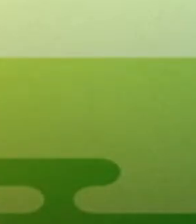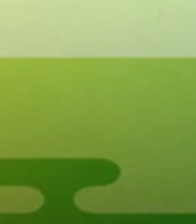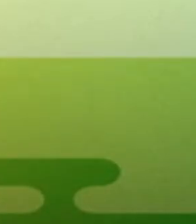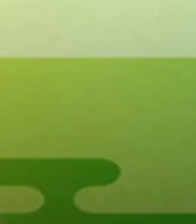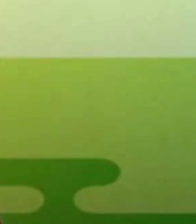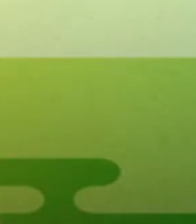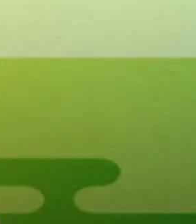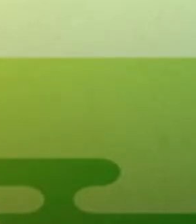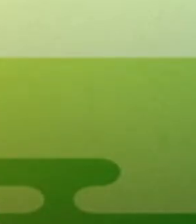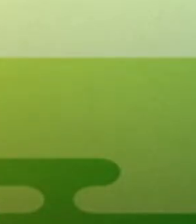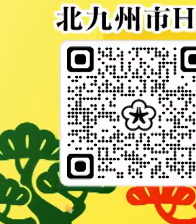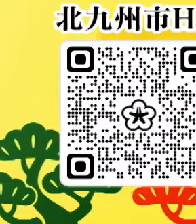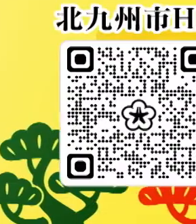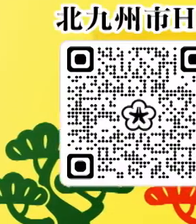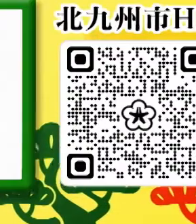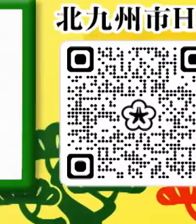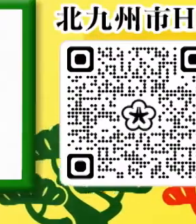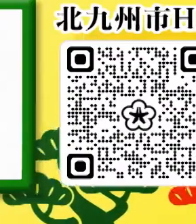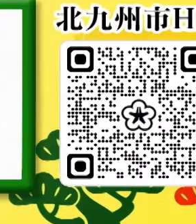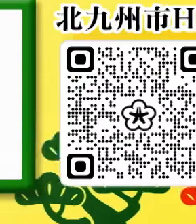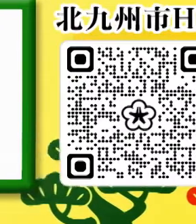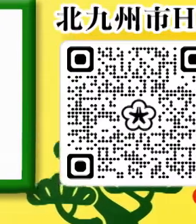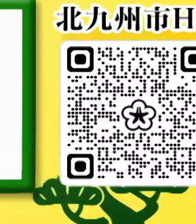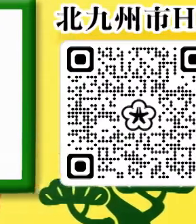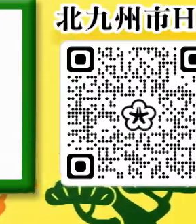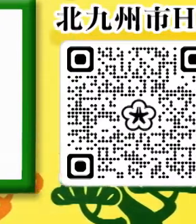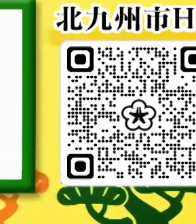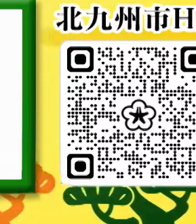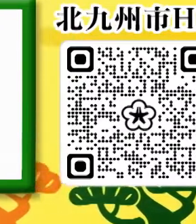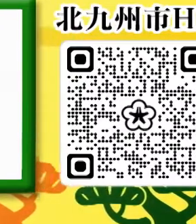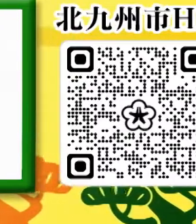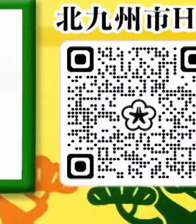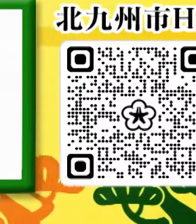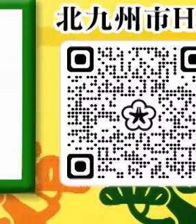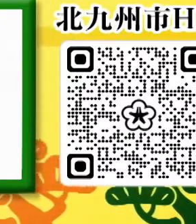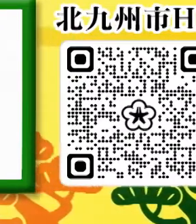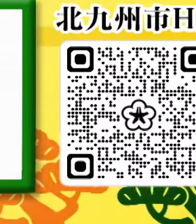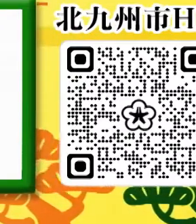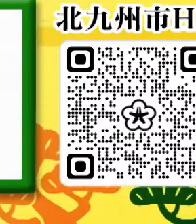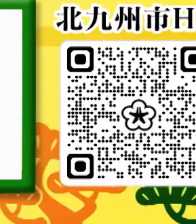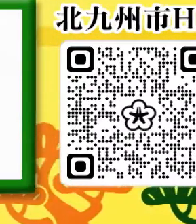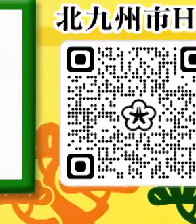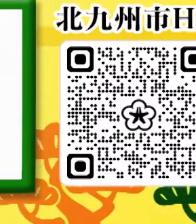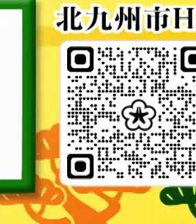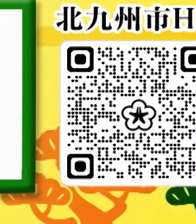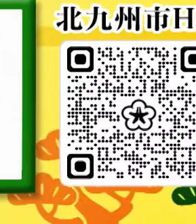今日の焦点、漫画の魅力心ゆくまで、今なら市民は